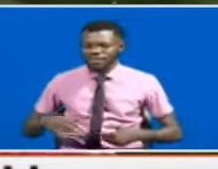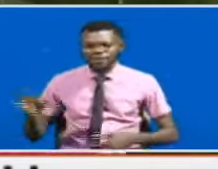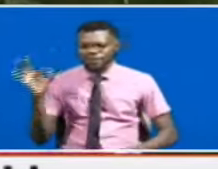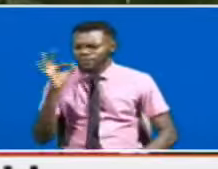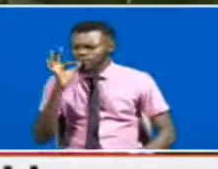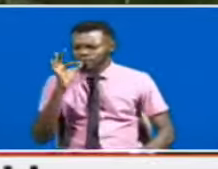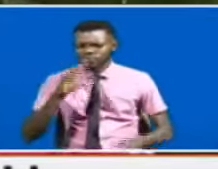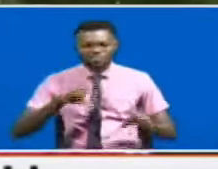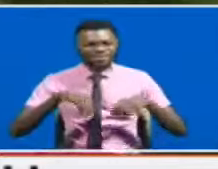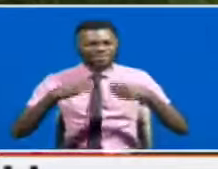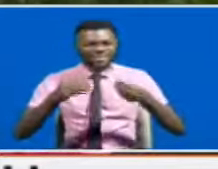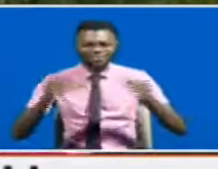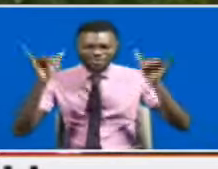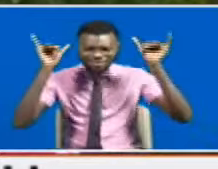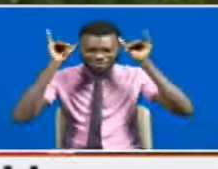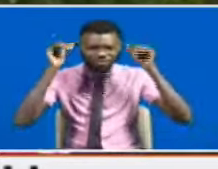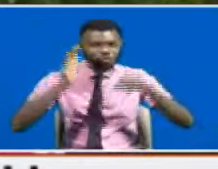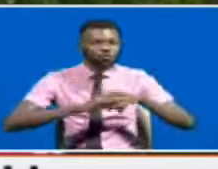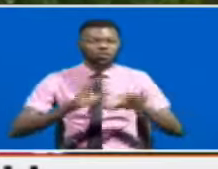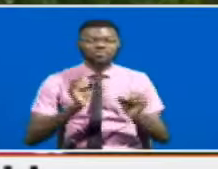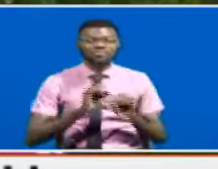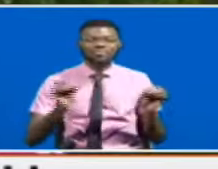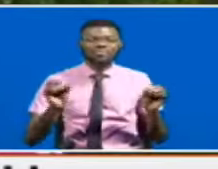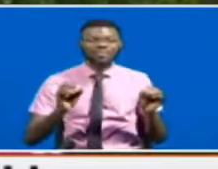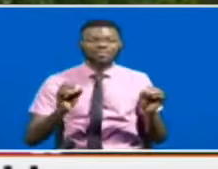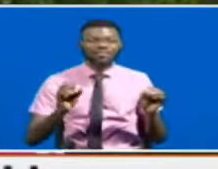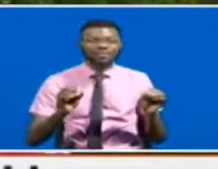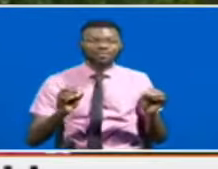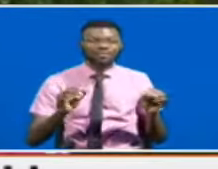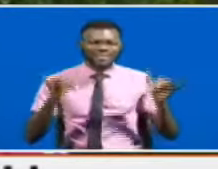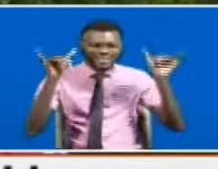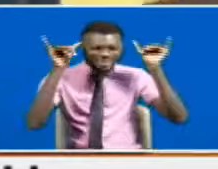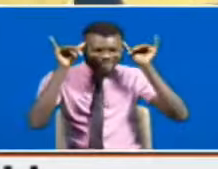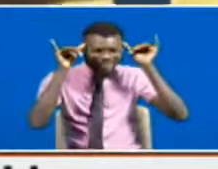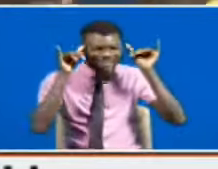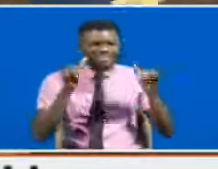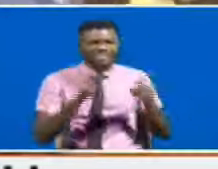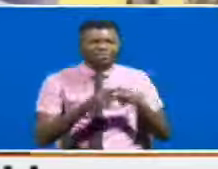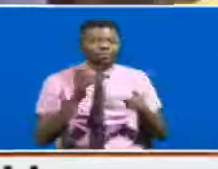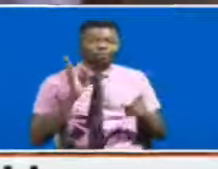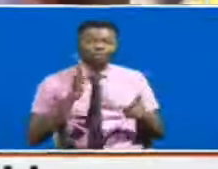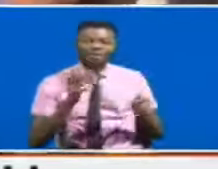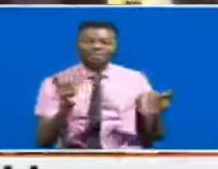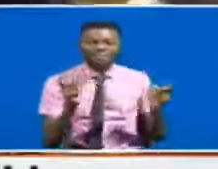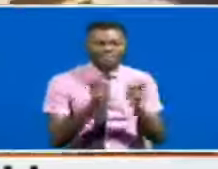lakini unapata sasa majeraha ya ng'ombe in bullfighting imekuwa mingi.